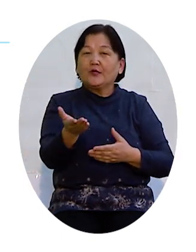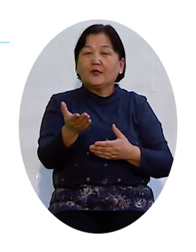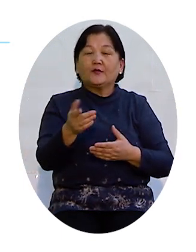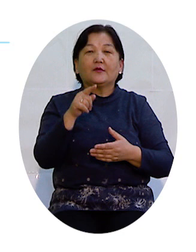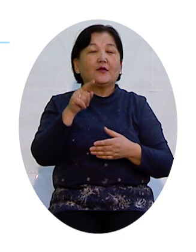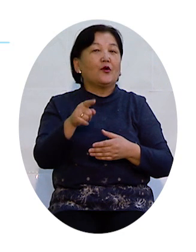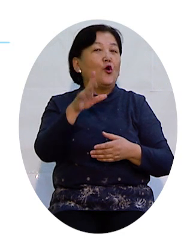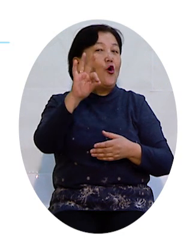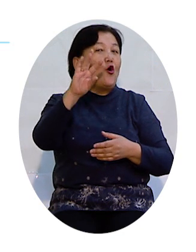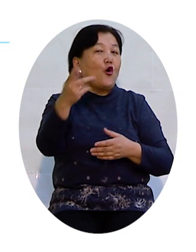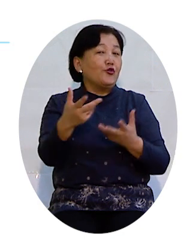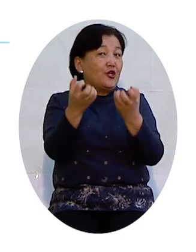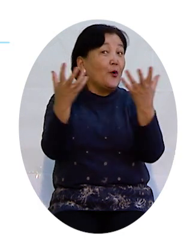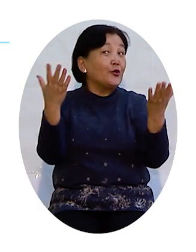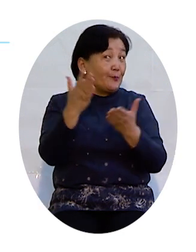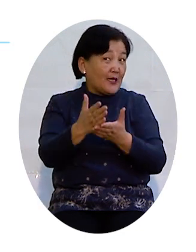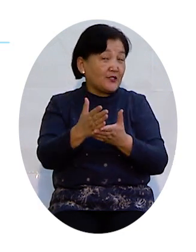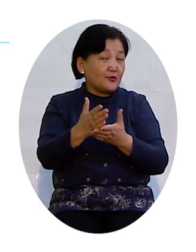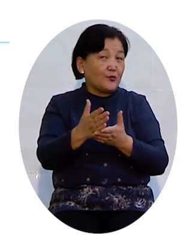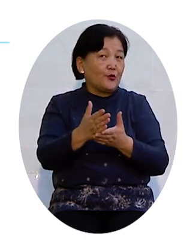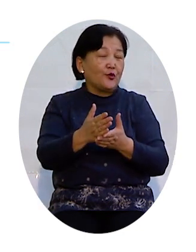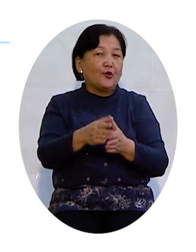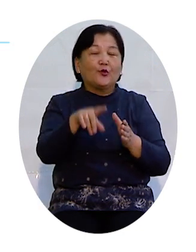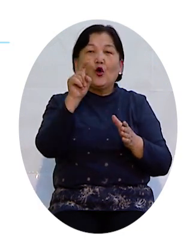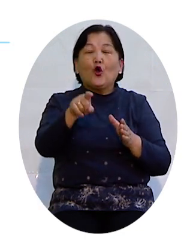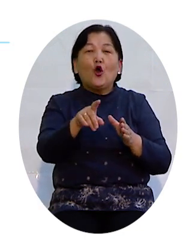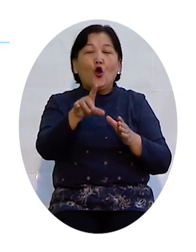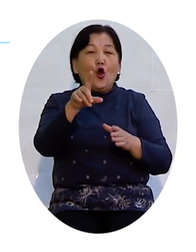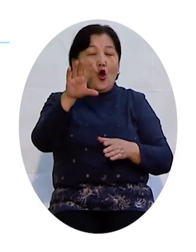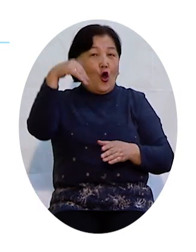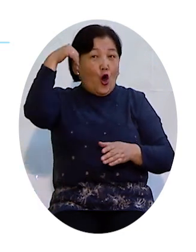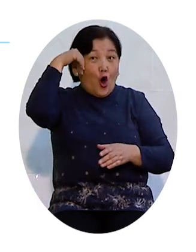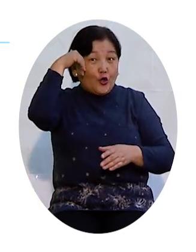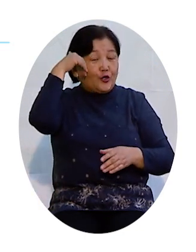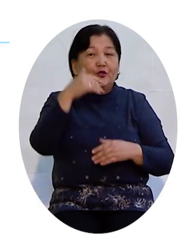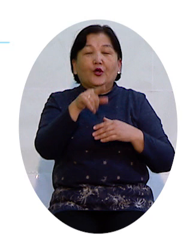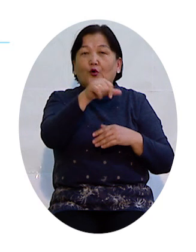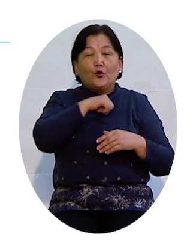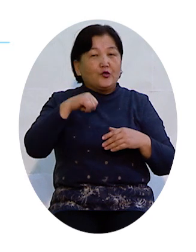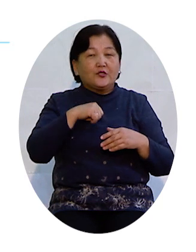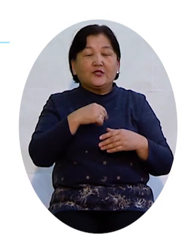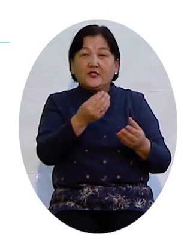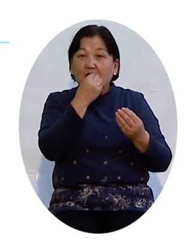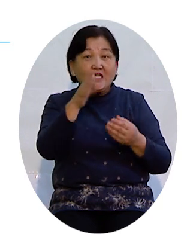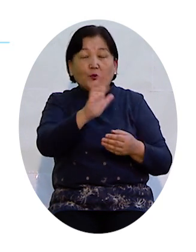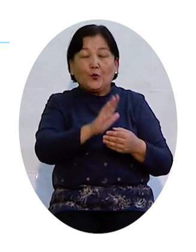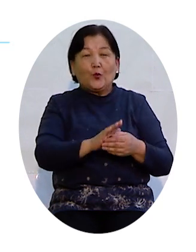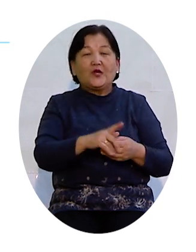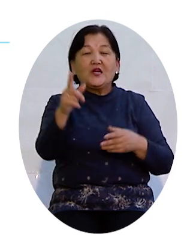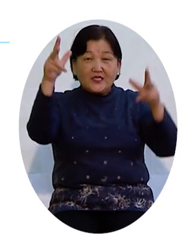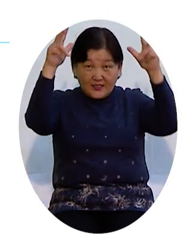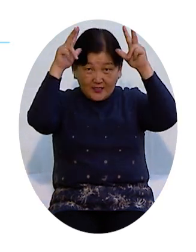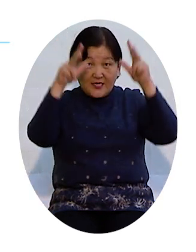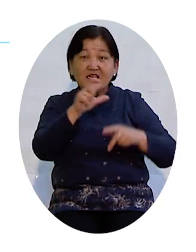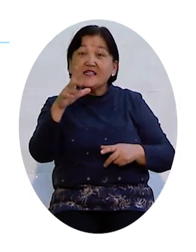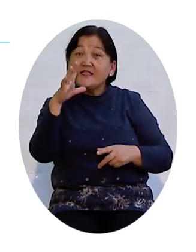хонин бүрхдэг мөртлөө яаж вэ? Хондо барагтай л бол хөрөхгүй зэрэг өргөөс гөрөөсхөн эргүүлдэг. Ийм